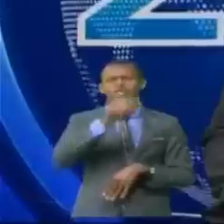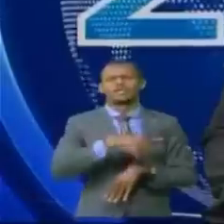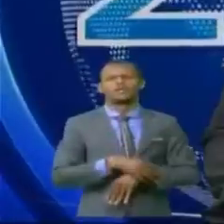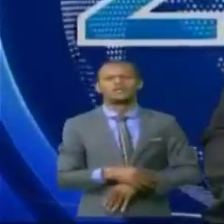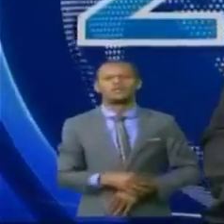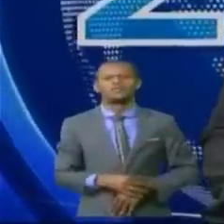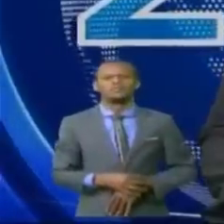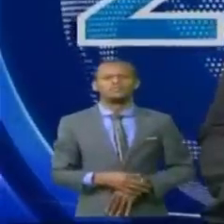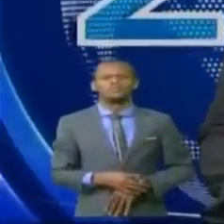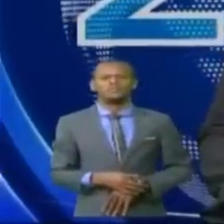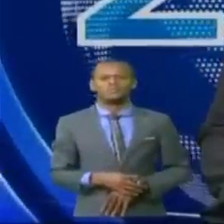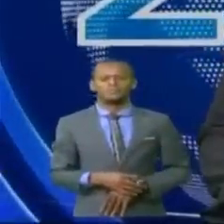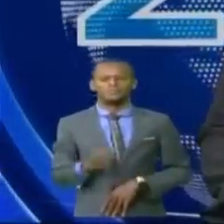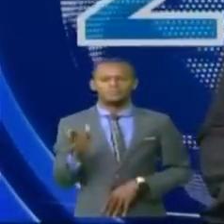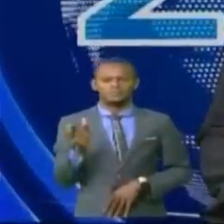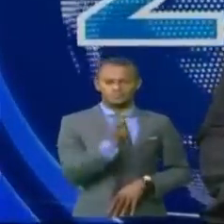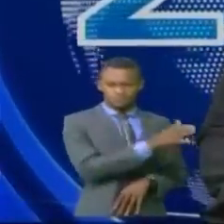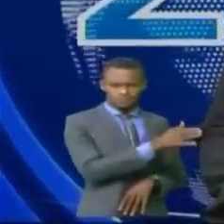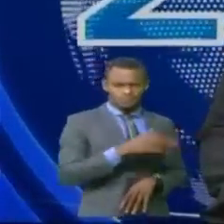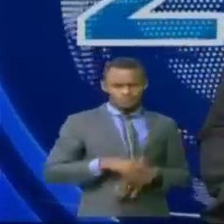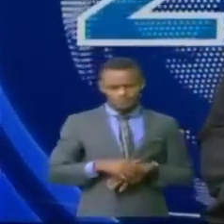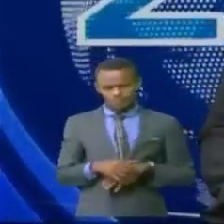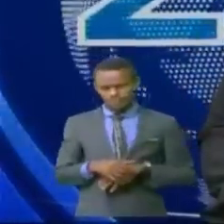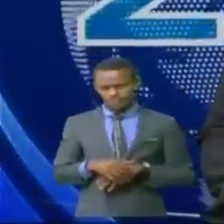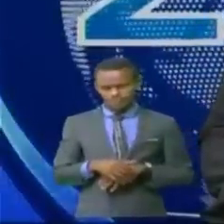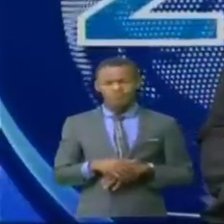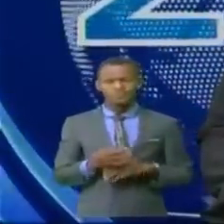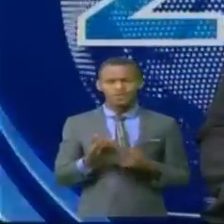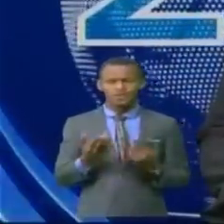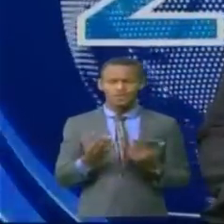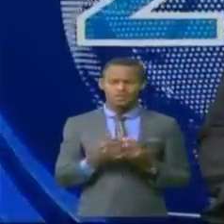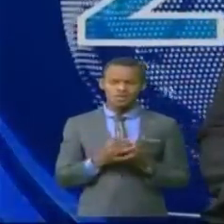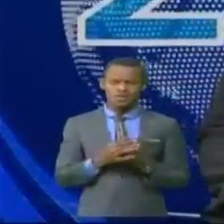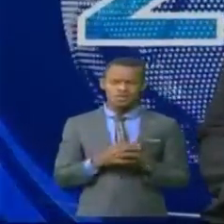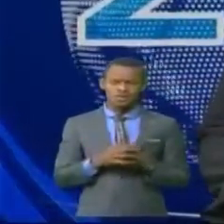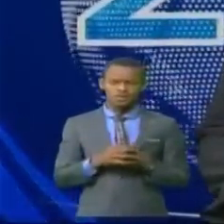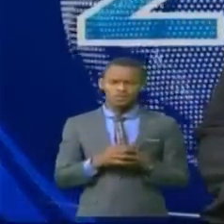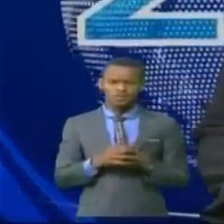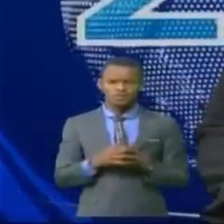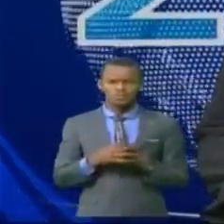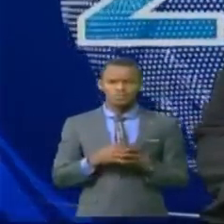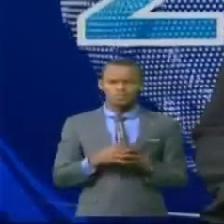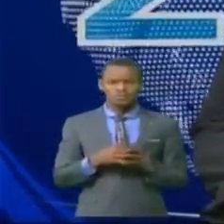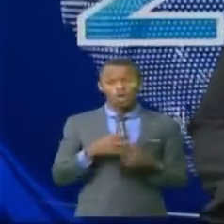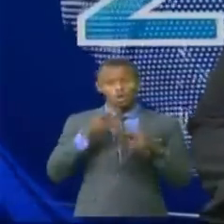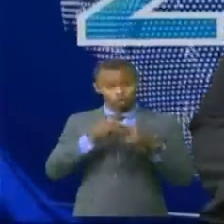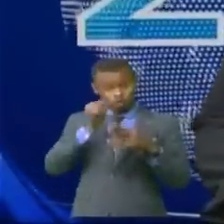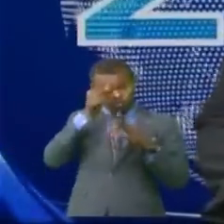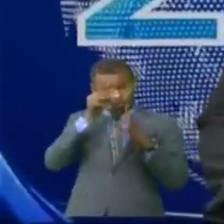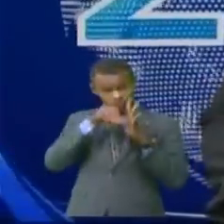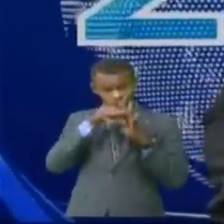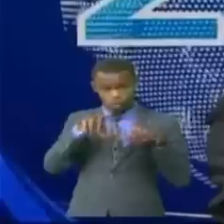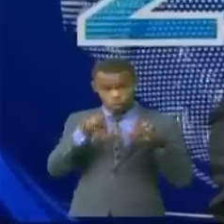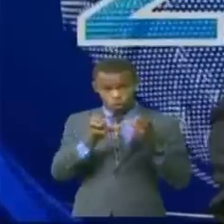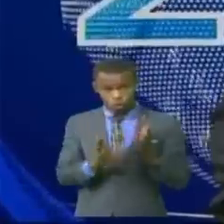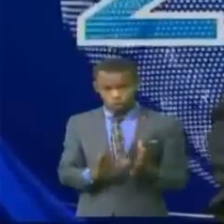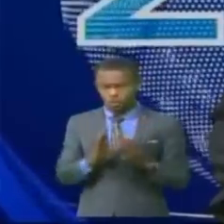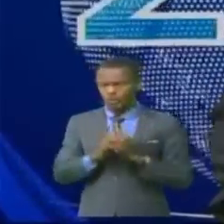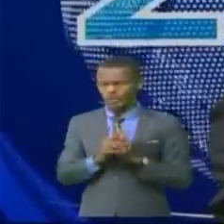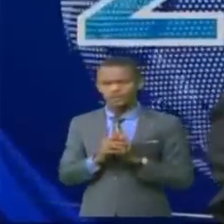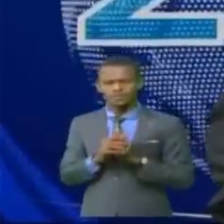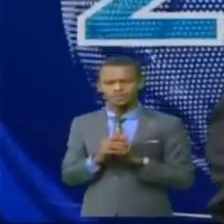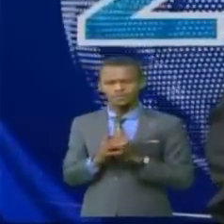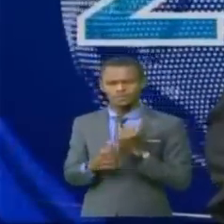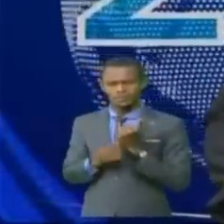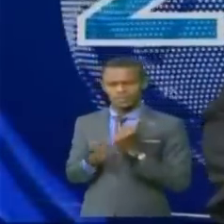l'apatridie. Au nom du gouvernement congolais, il a fait un état des lieux du patrimoine immobilier de la RDC